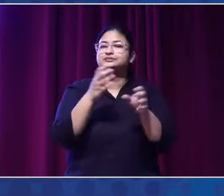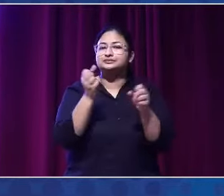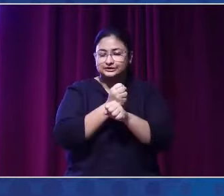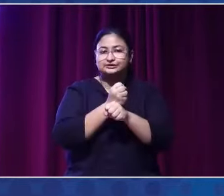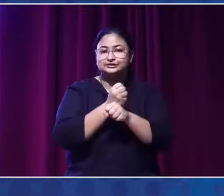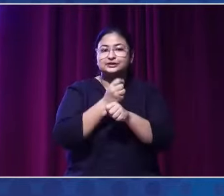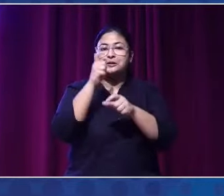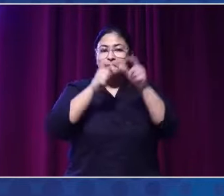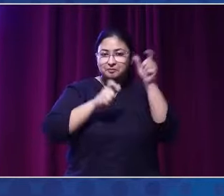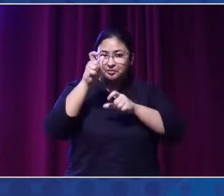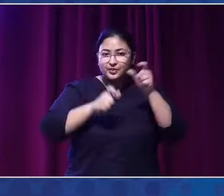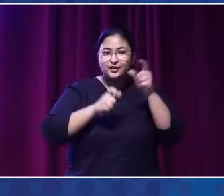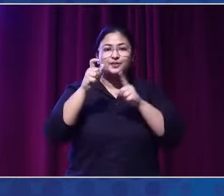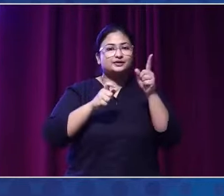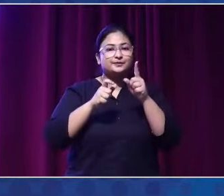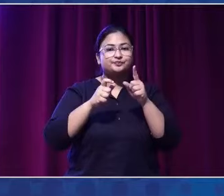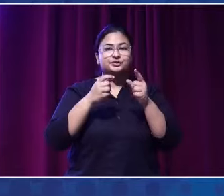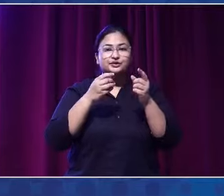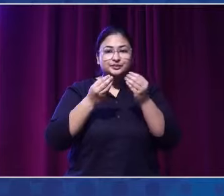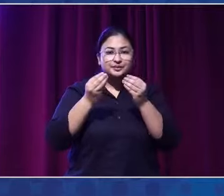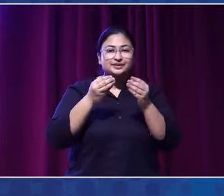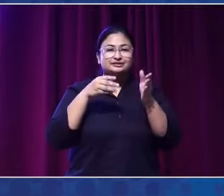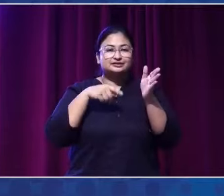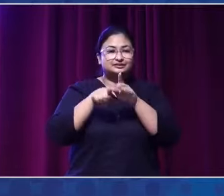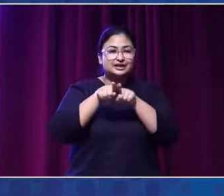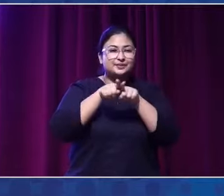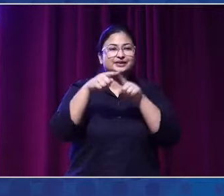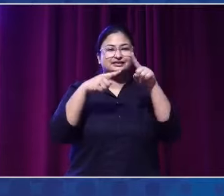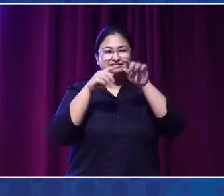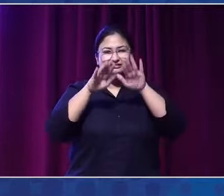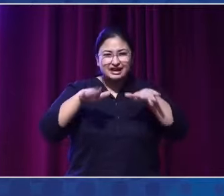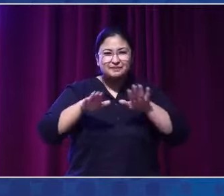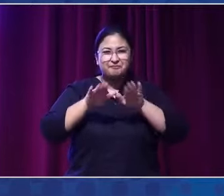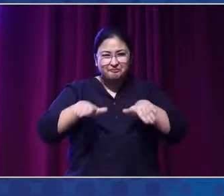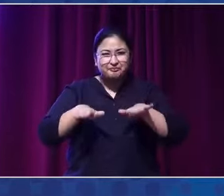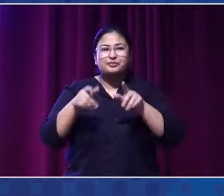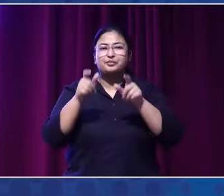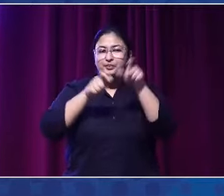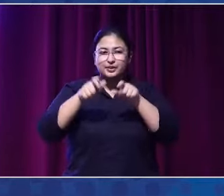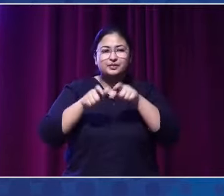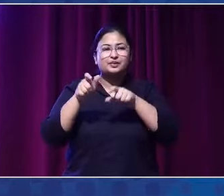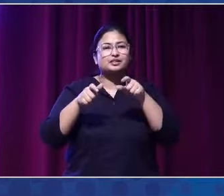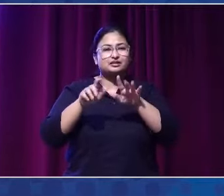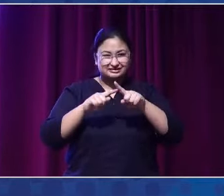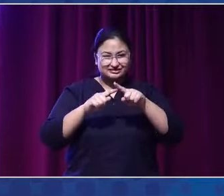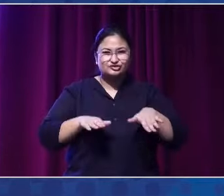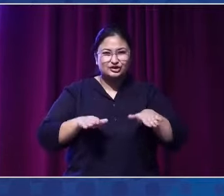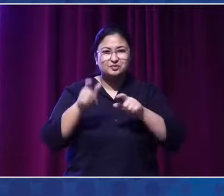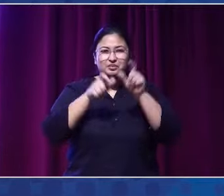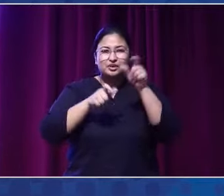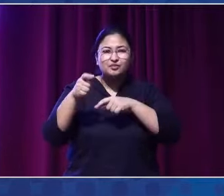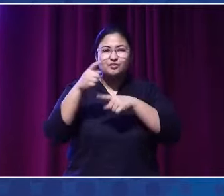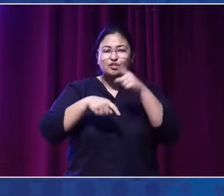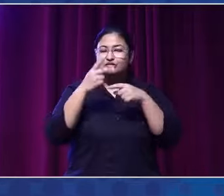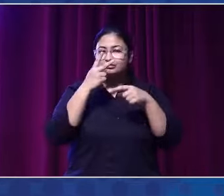विद पर्टिकुलरली वल्नरेबल ट्राइबल ग्रुप्स एसटीज पार्टिसिपेटेड इन लार्ज नंबर। वी सॉ दी फेस्टिवल ऑफ